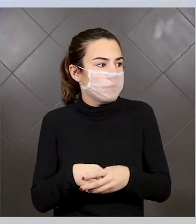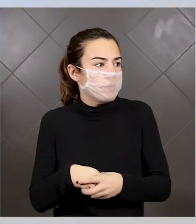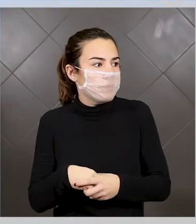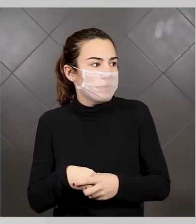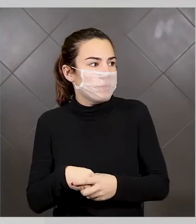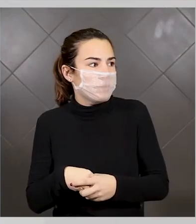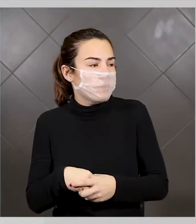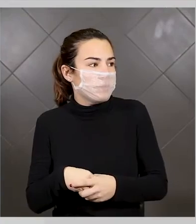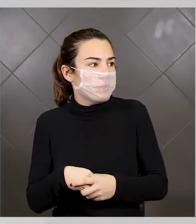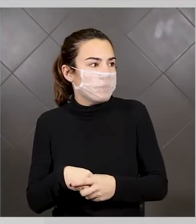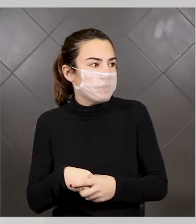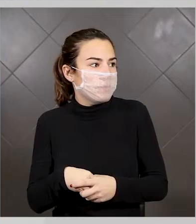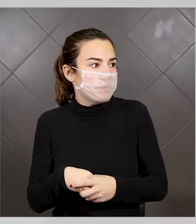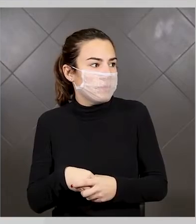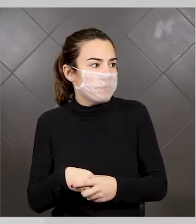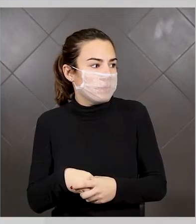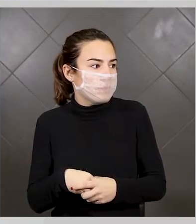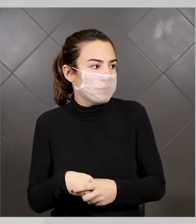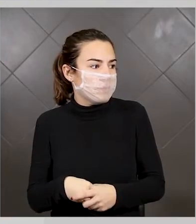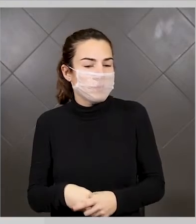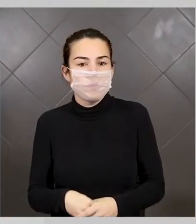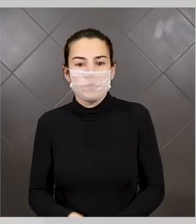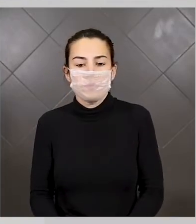Fica guants, si vols. Sí, tenia millor.